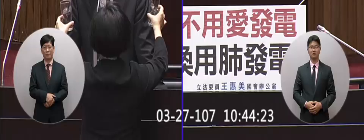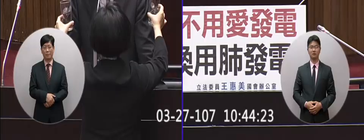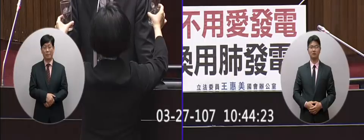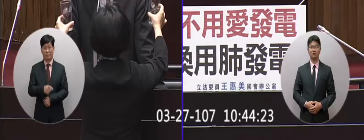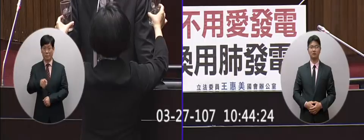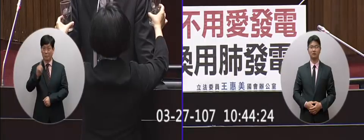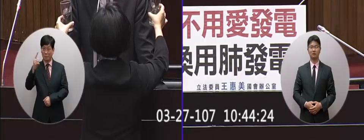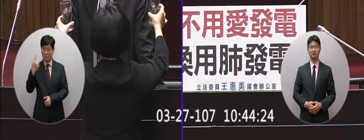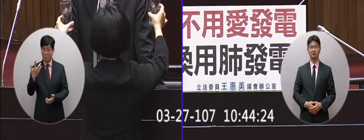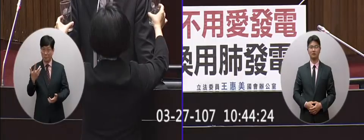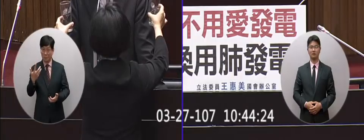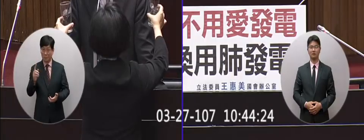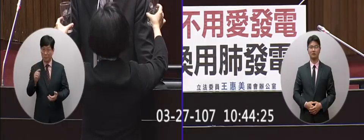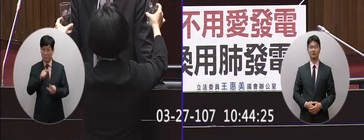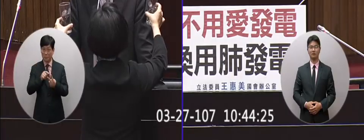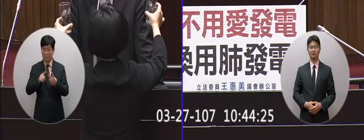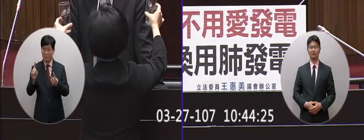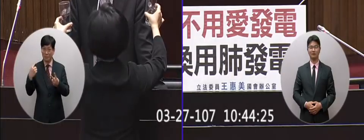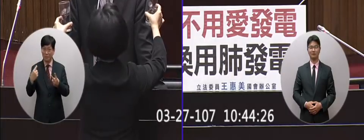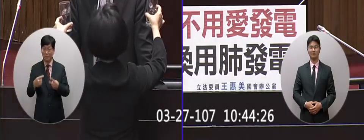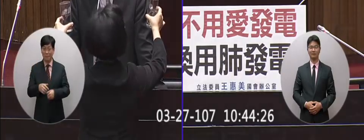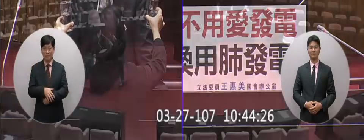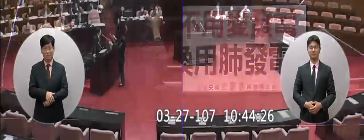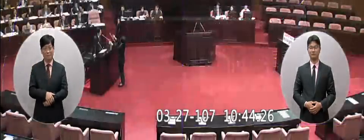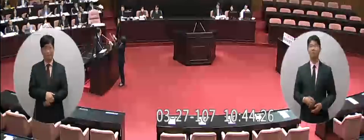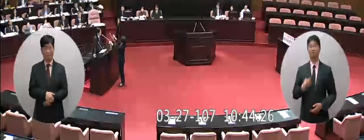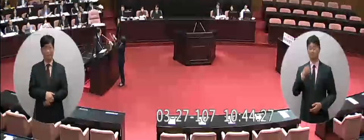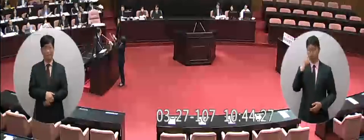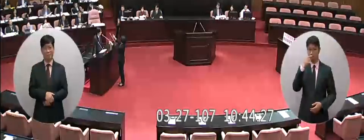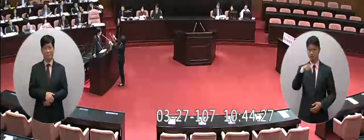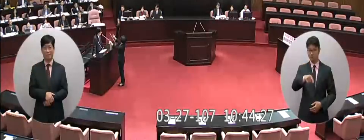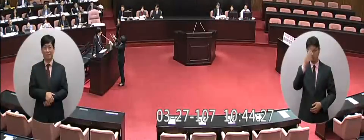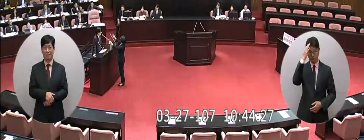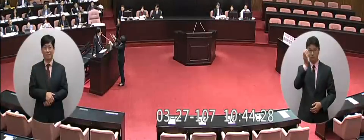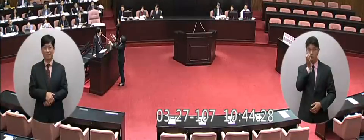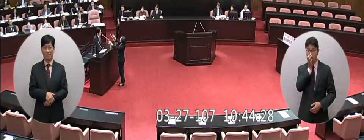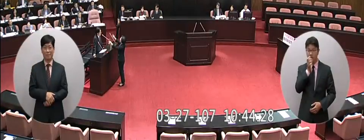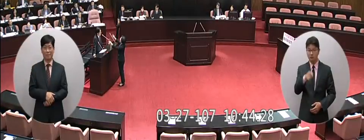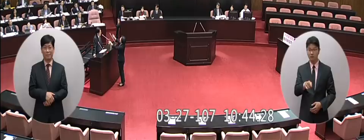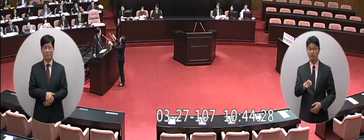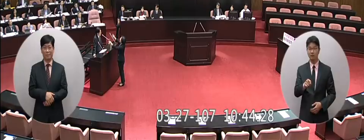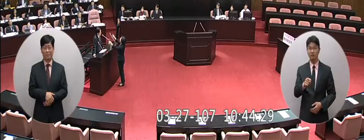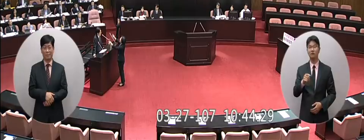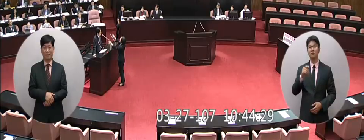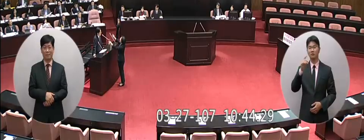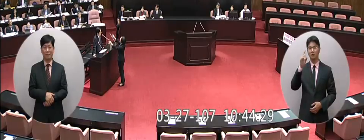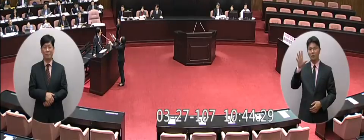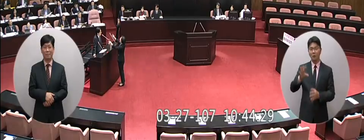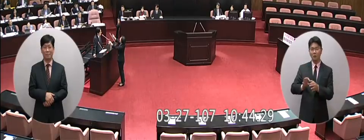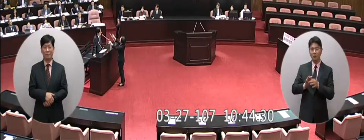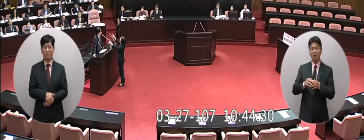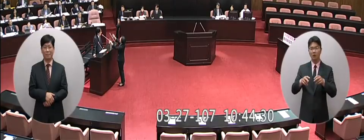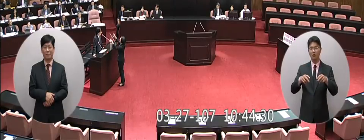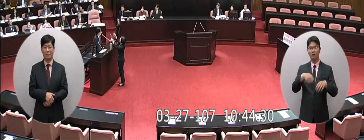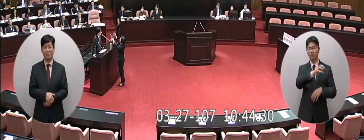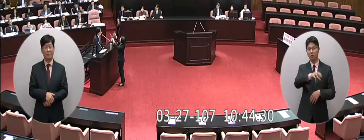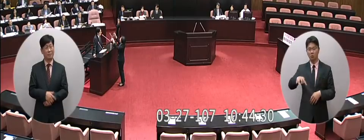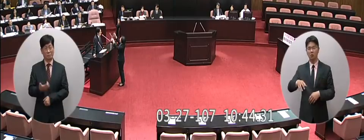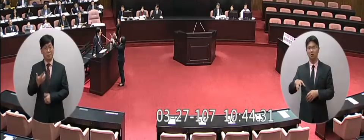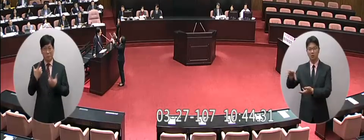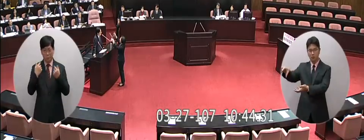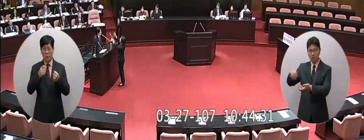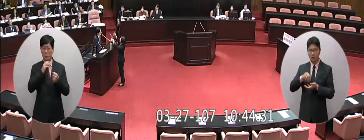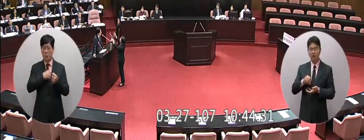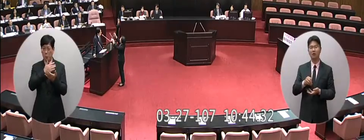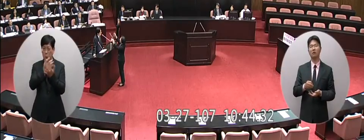你这个煤是从哪里拿过来的？ 我当然是去从相关的单位去拿出来的啊。 因为煤